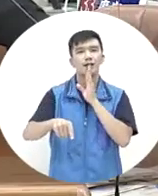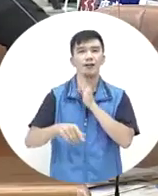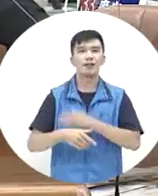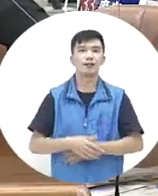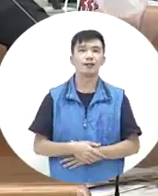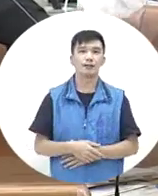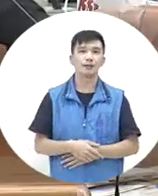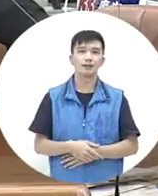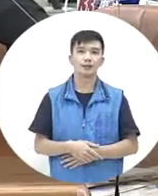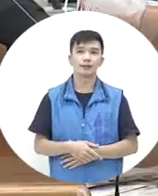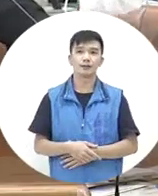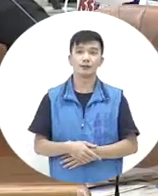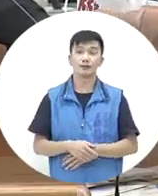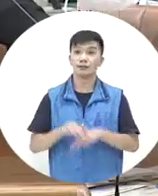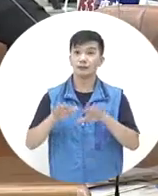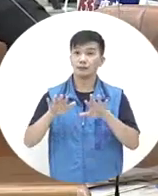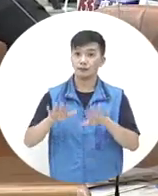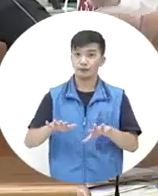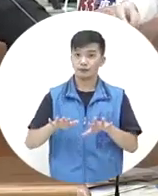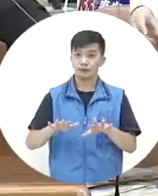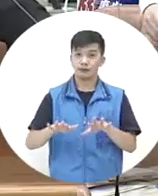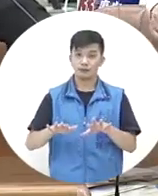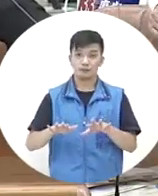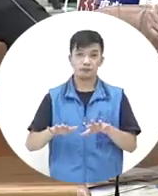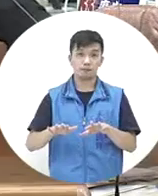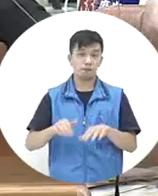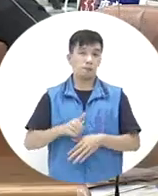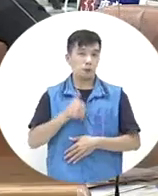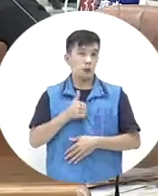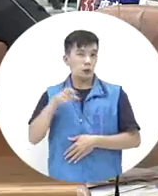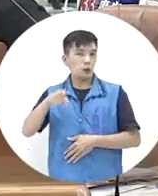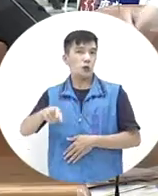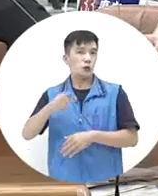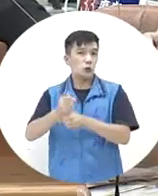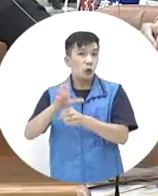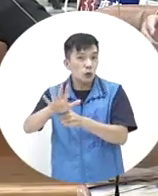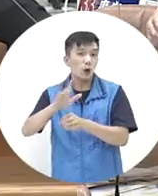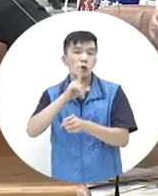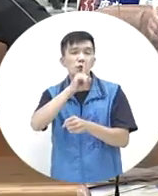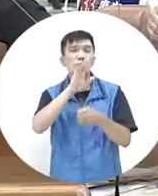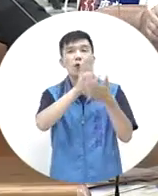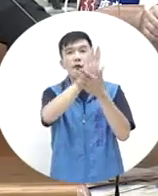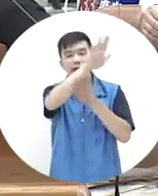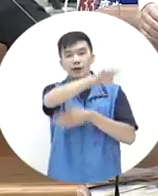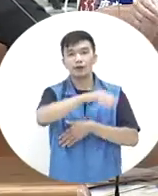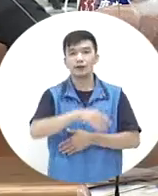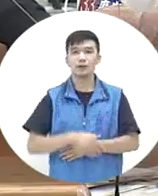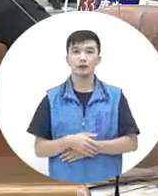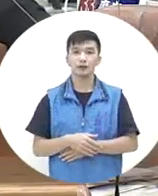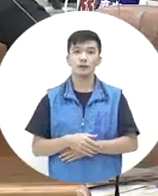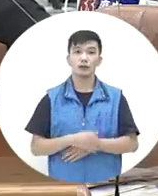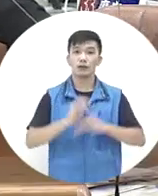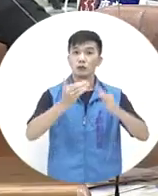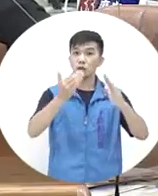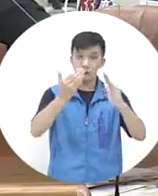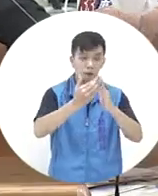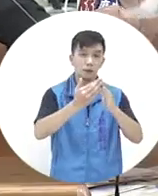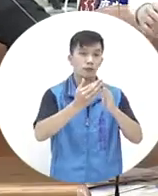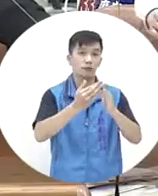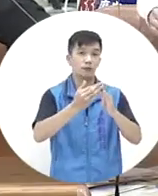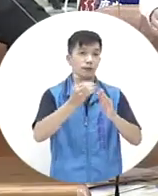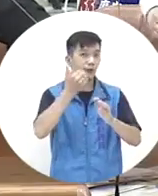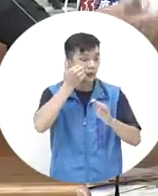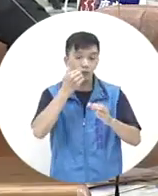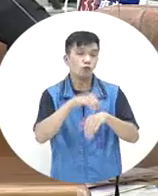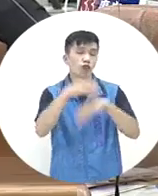都不允许。 现在正在发生的事情，你都不敢谴责，你讲未来， 哪一个国家我都不允许。 我